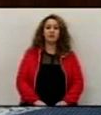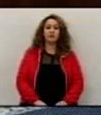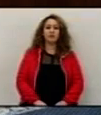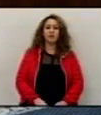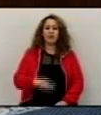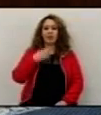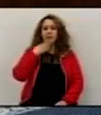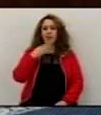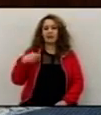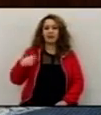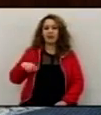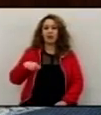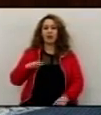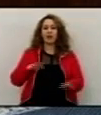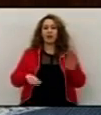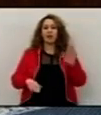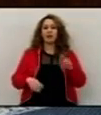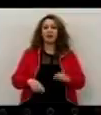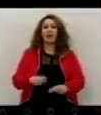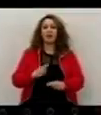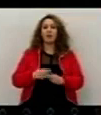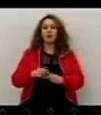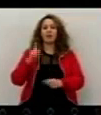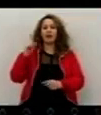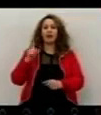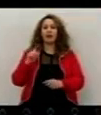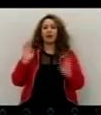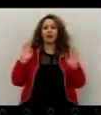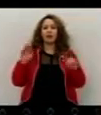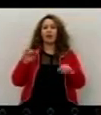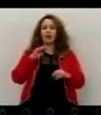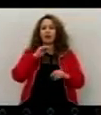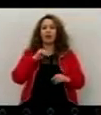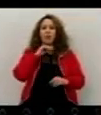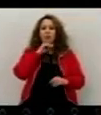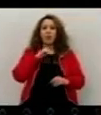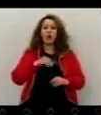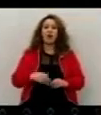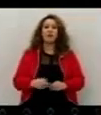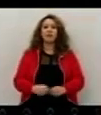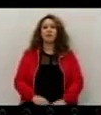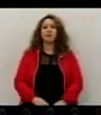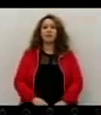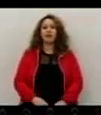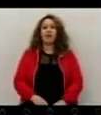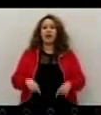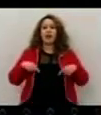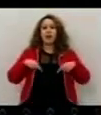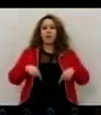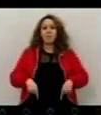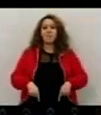شكرا السيد الرئيس. بسم الله الرحمن الرحيم، وصلى الله على سيدنا محمد وعلى آله وصحبه. السيدة الوزيرة، السادة